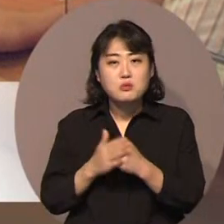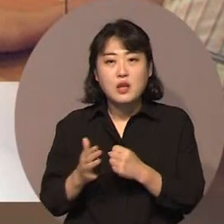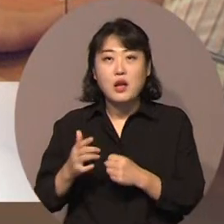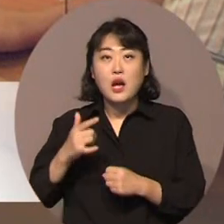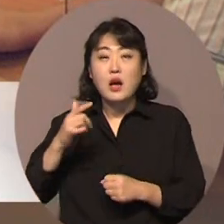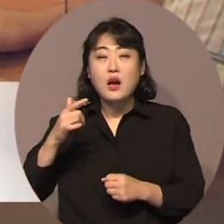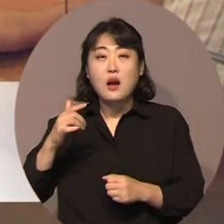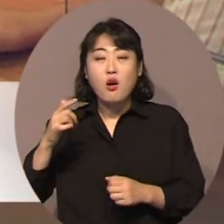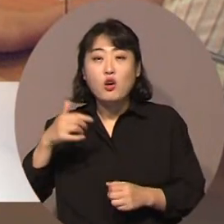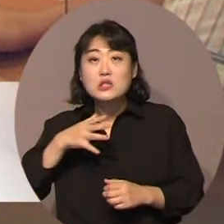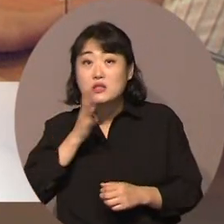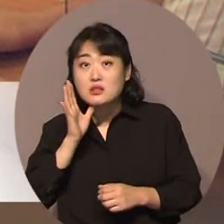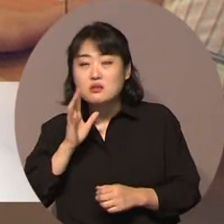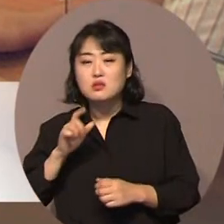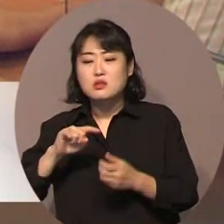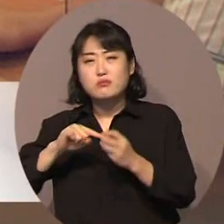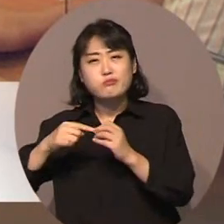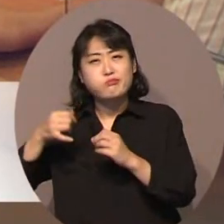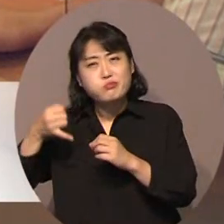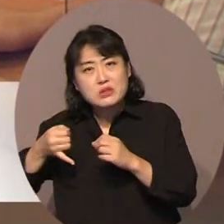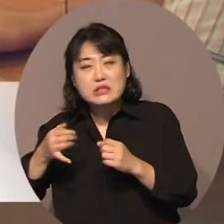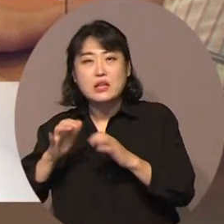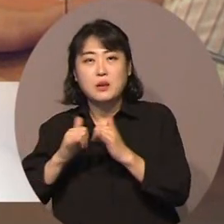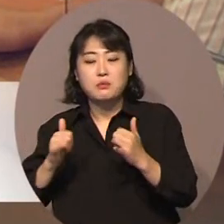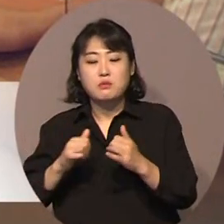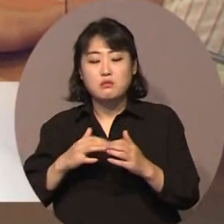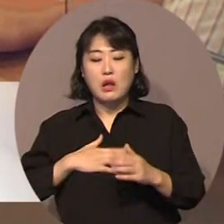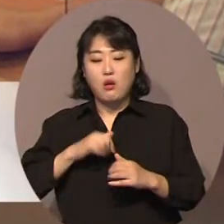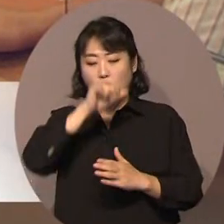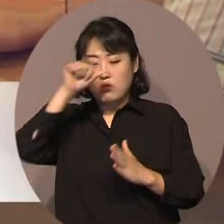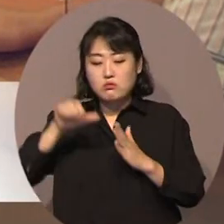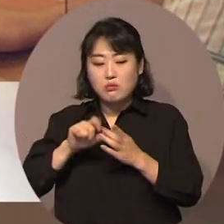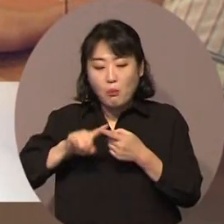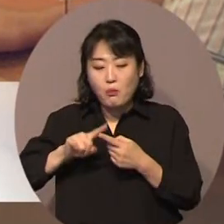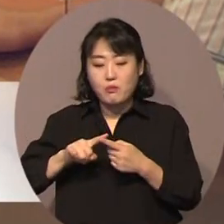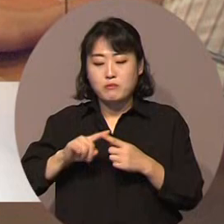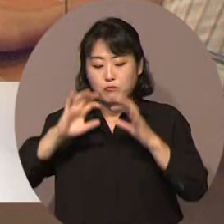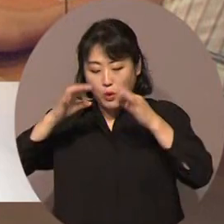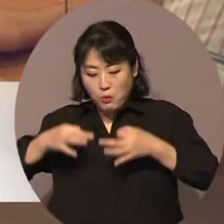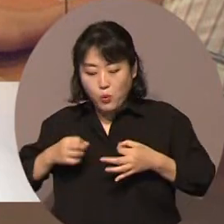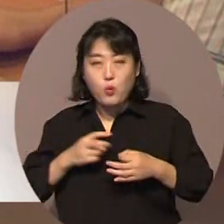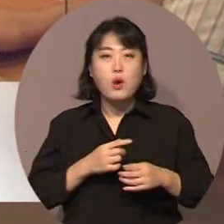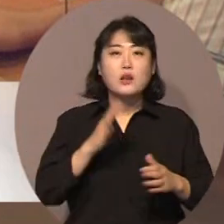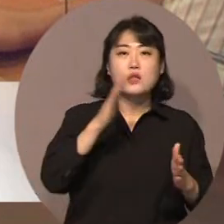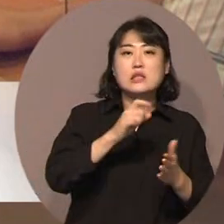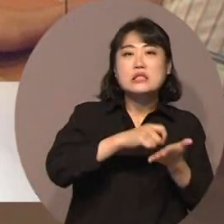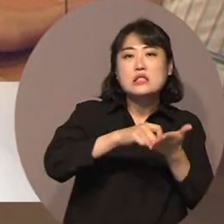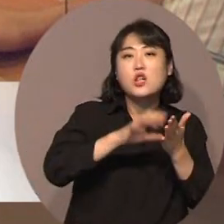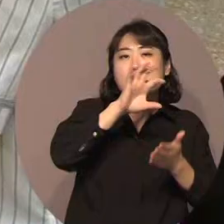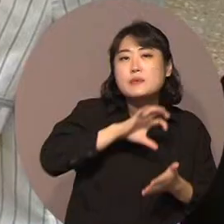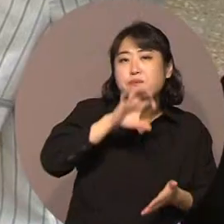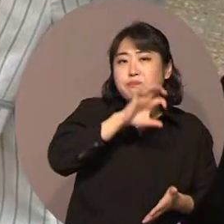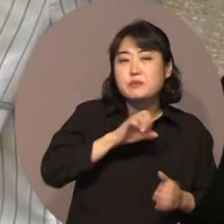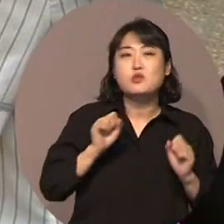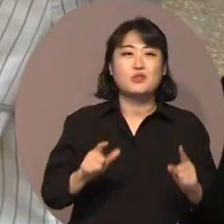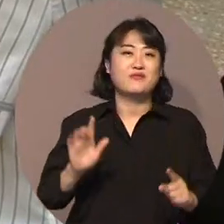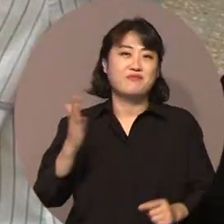익히며 세대를 뛰어넘는 공감과 배움을 얻는다고 하는데요. 김광현 기자가 취재했습니다.